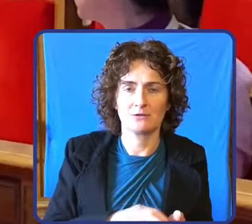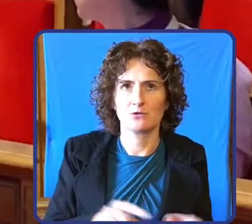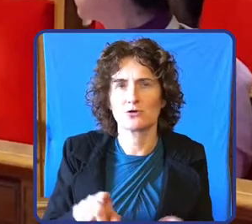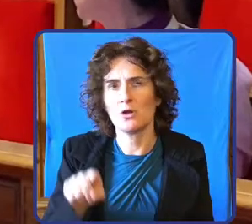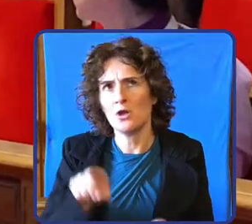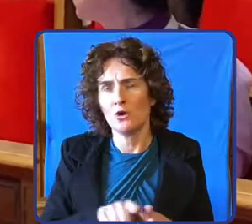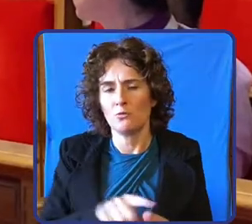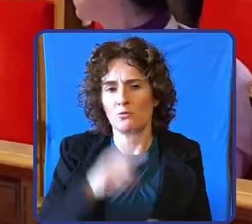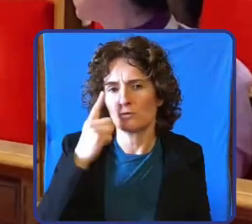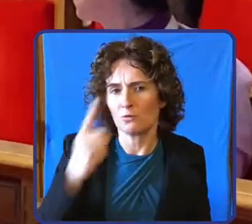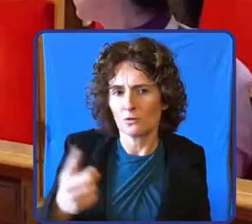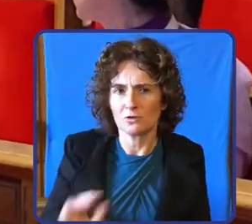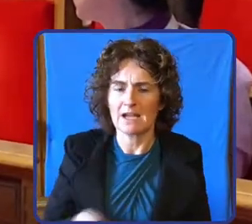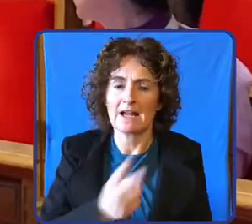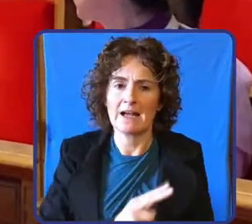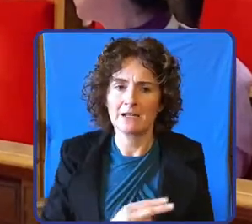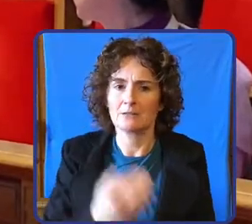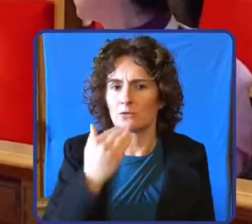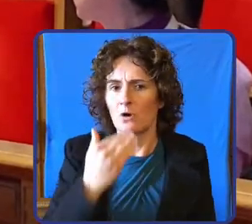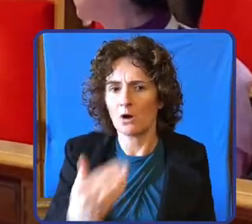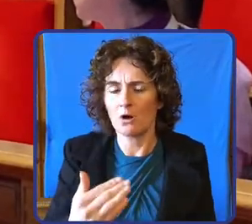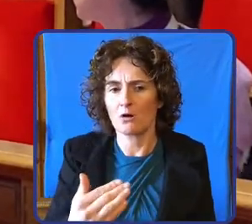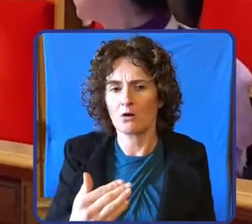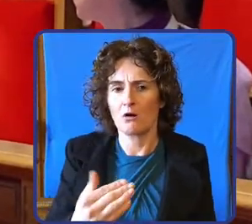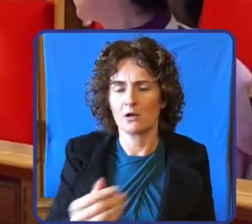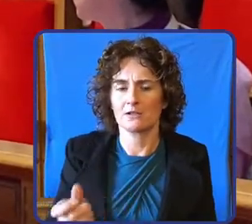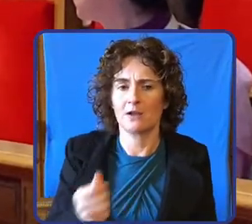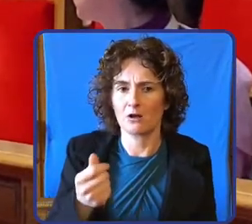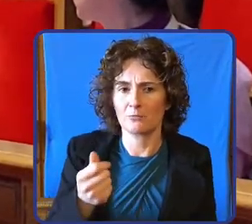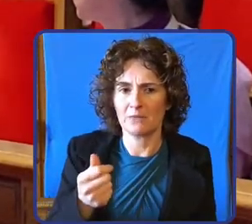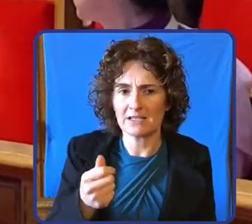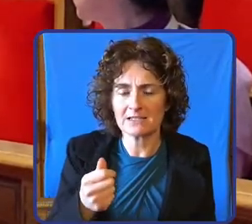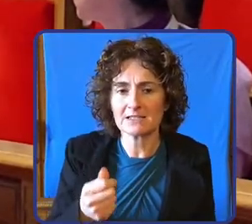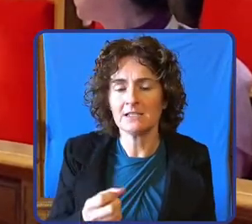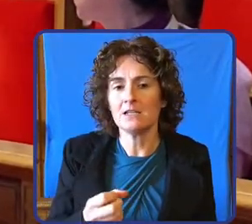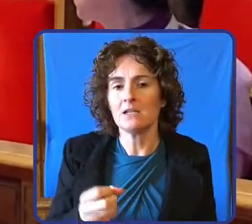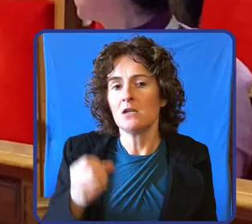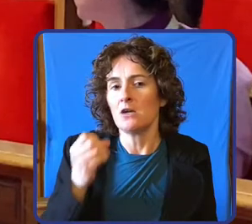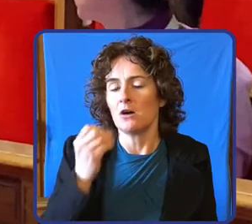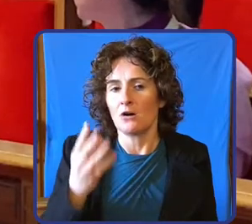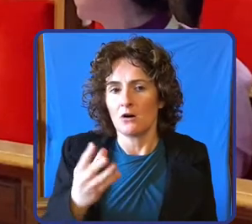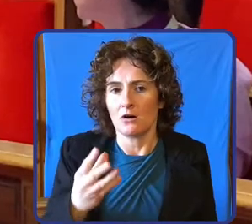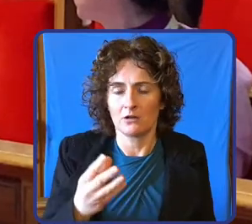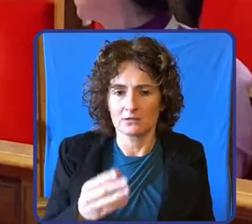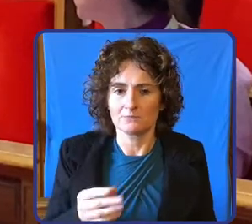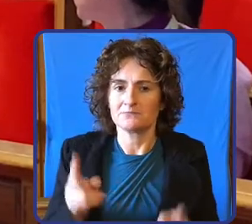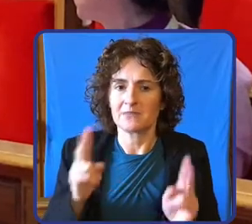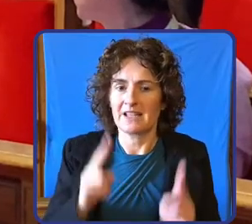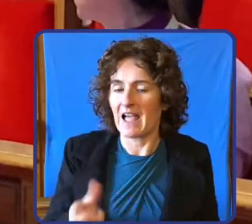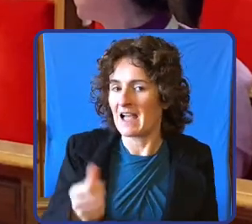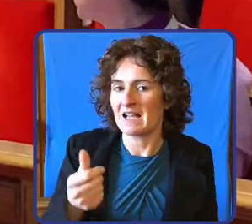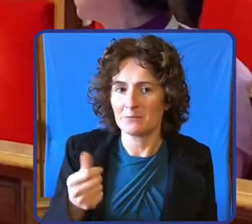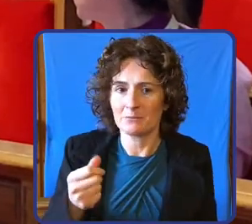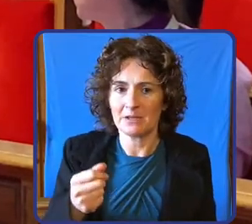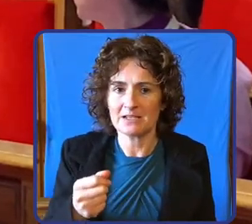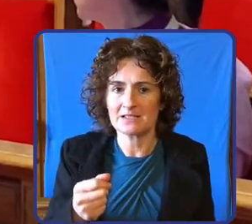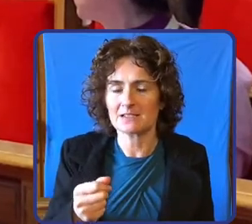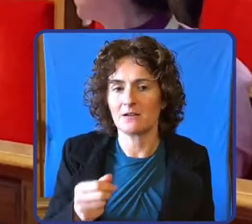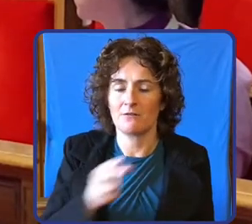többet szeretnének az államtól, akkor két kézzel tolják le magukról a felelősséget, hogy intézzük el, beszéljünk ezzel, meg azzal, meg